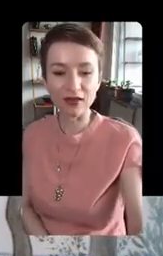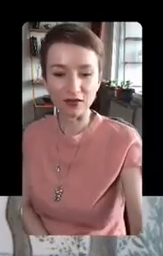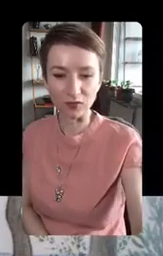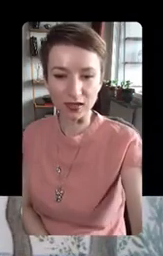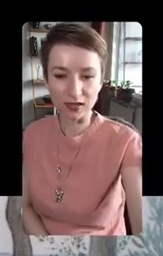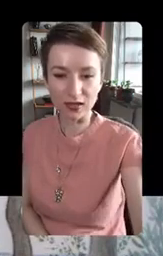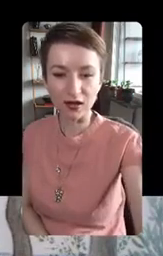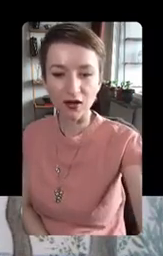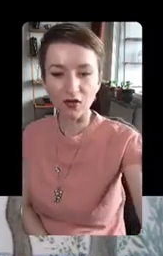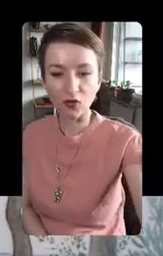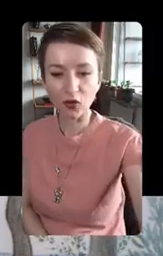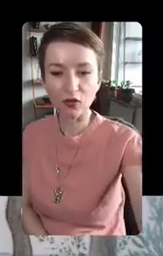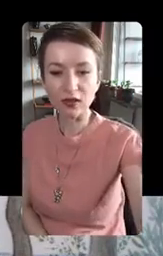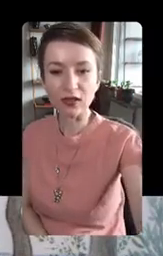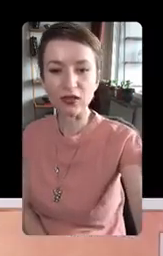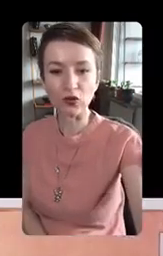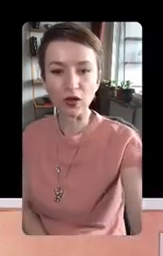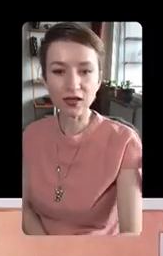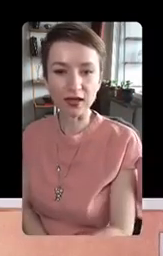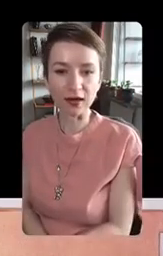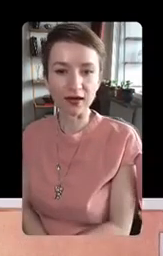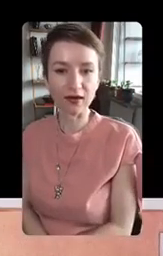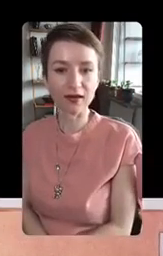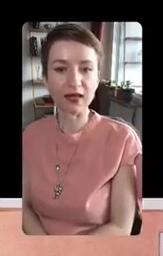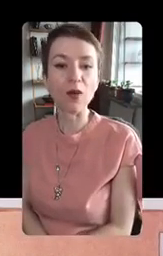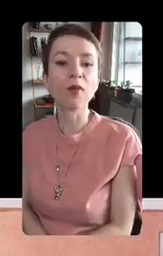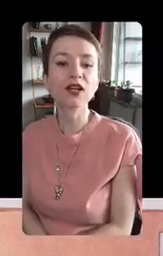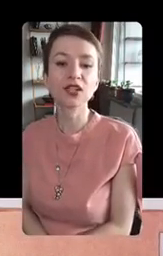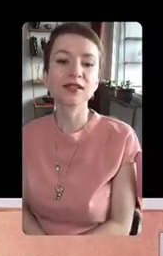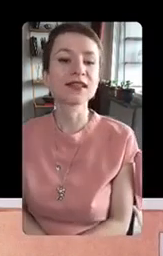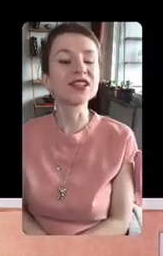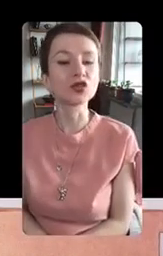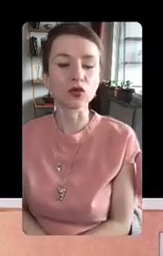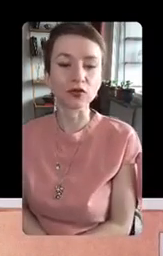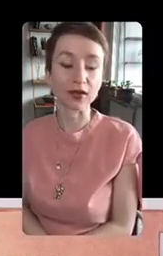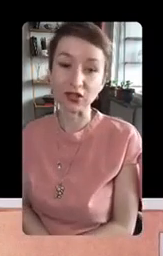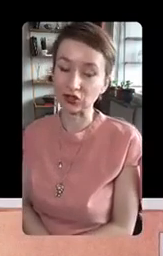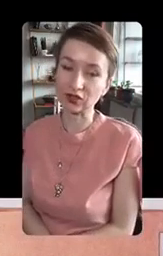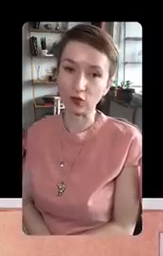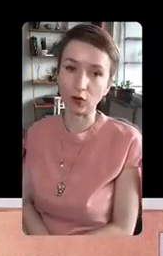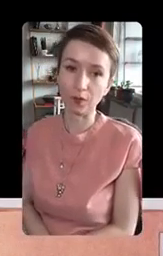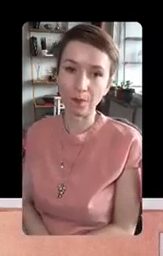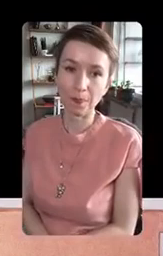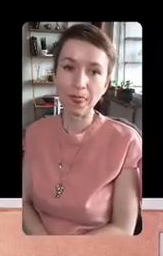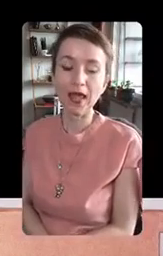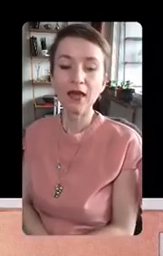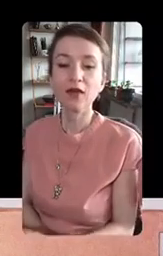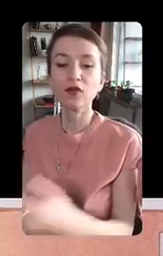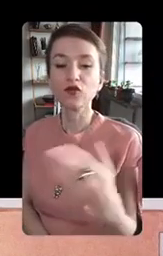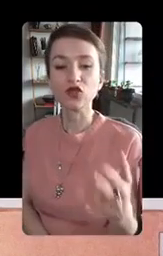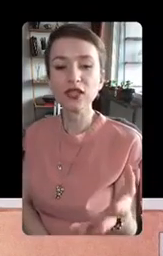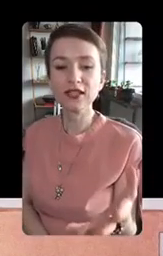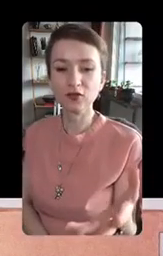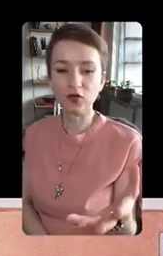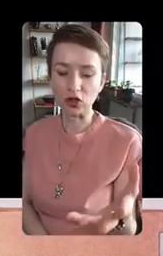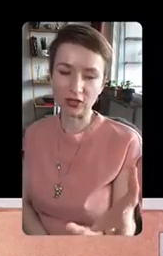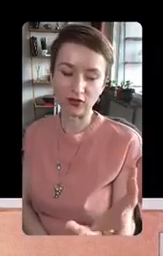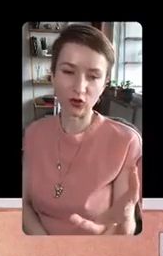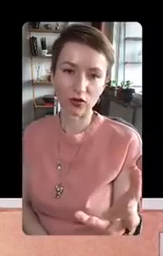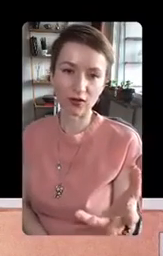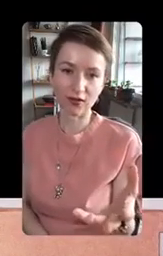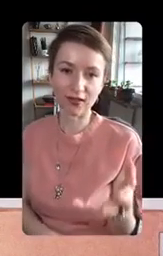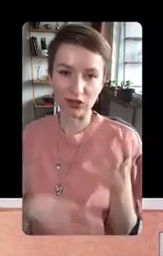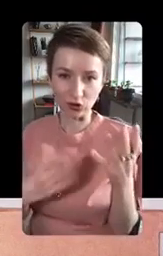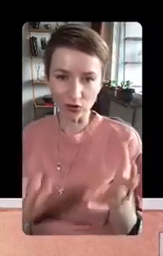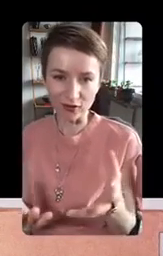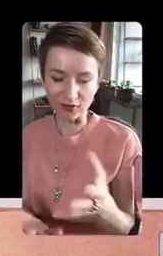пикнике, все вместе. Вот у нас ситуация домашней зарисовки, Рождество. В жизни вот